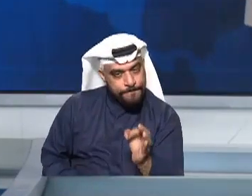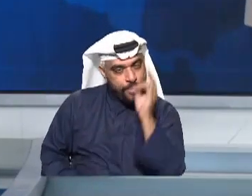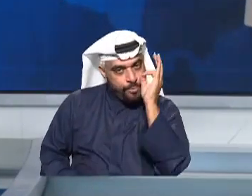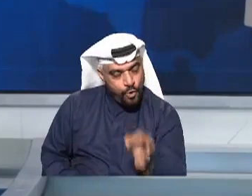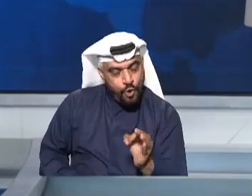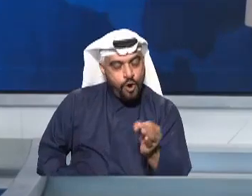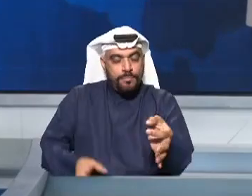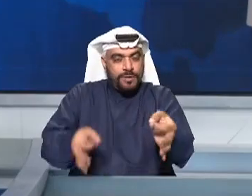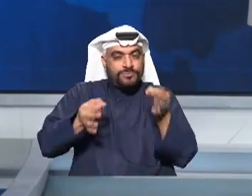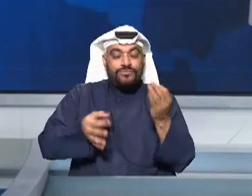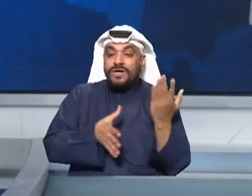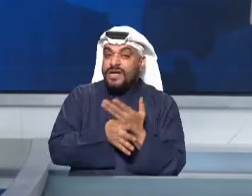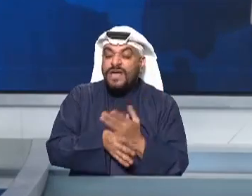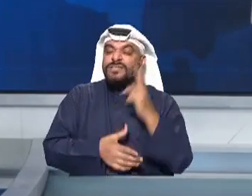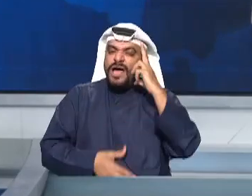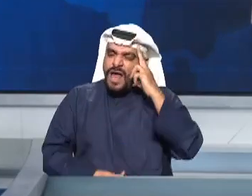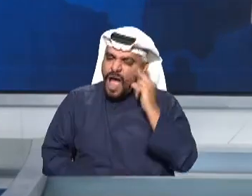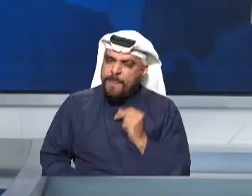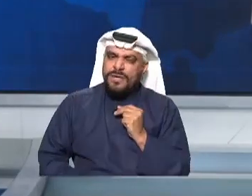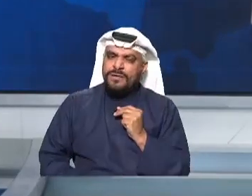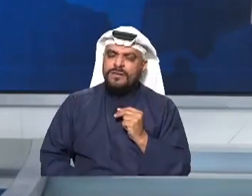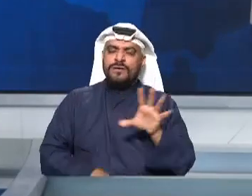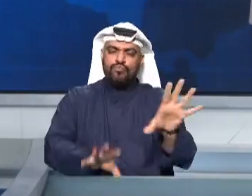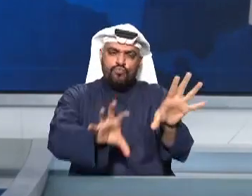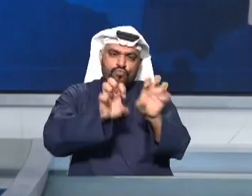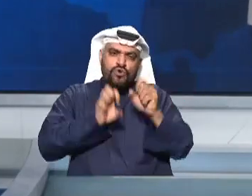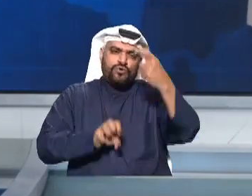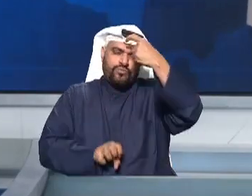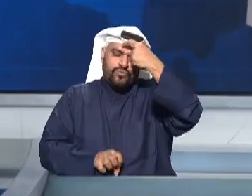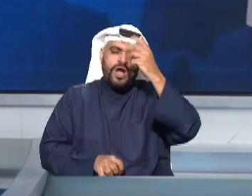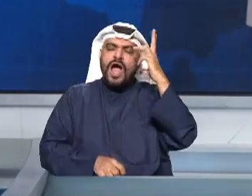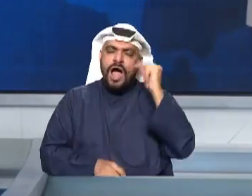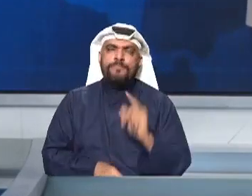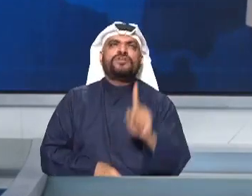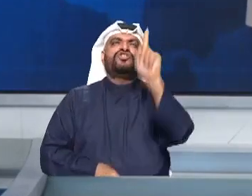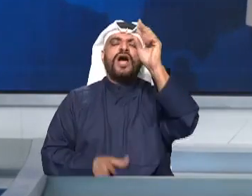وهو انخفاض عدد الإصابات لتصل إلى 0 بإذنه تعالى.